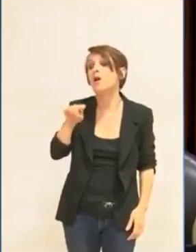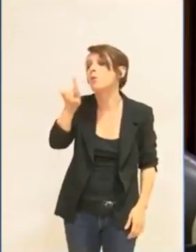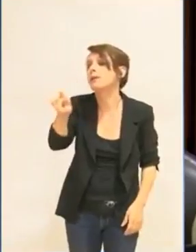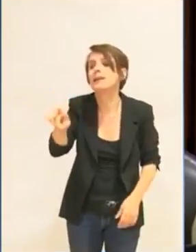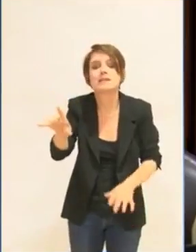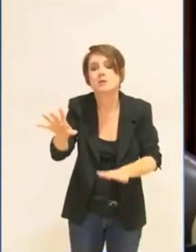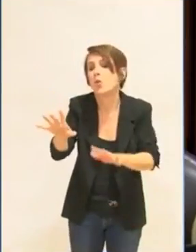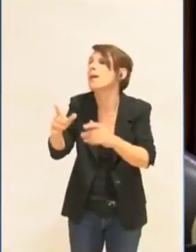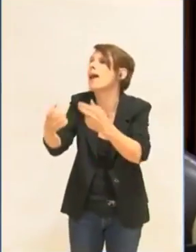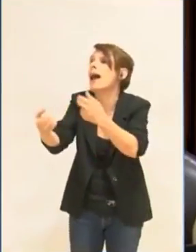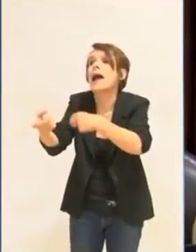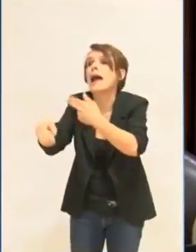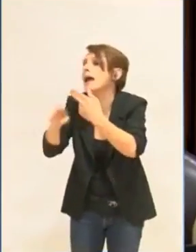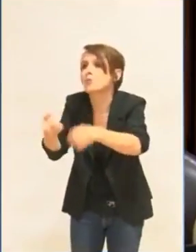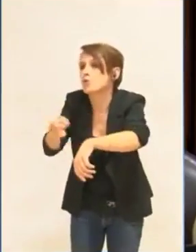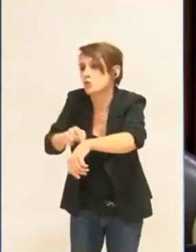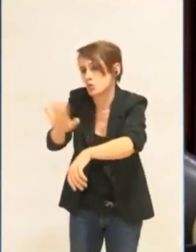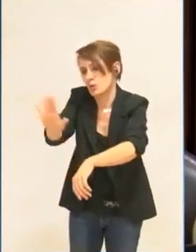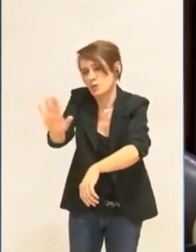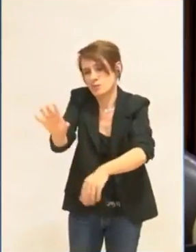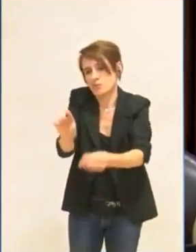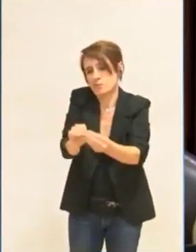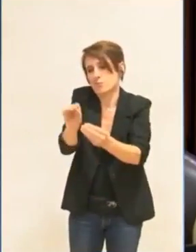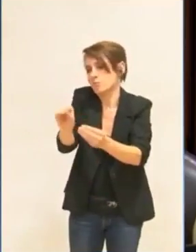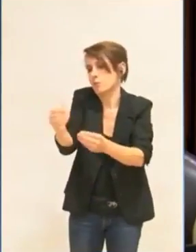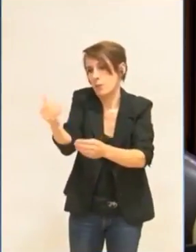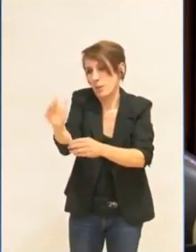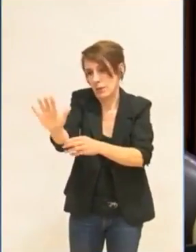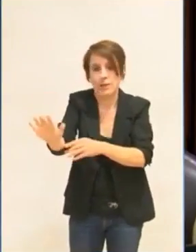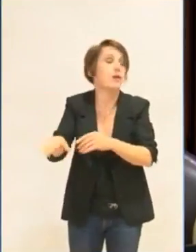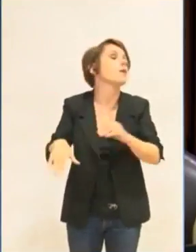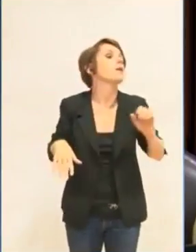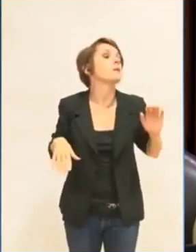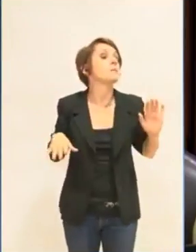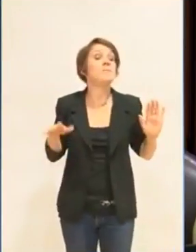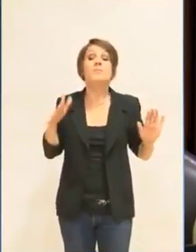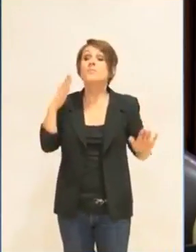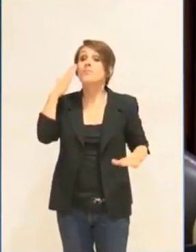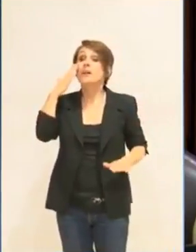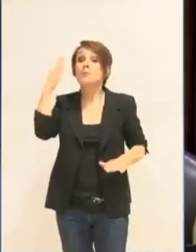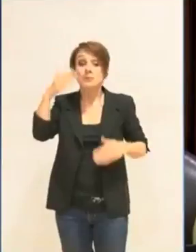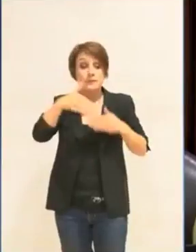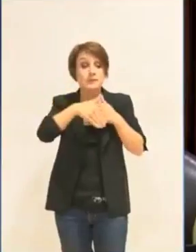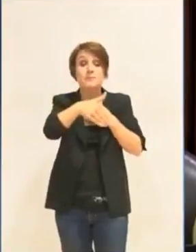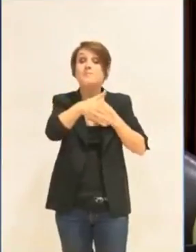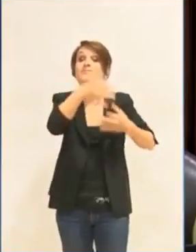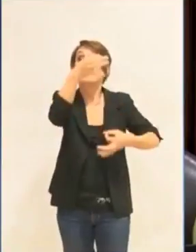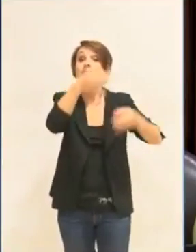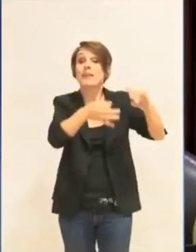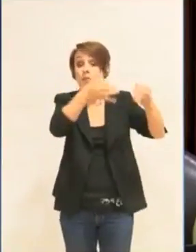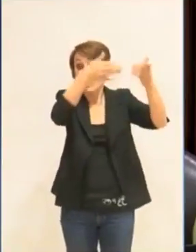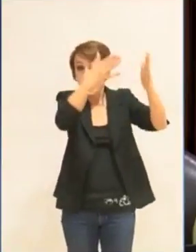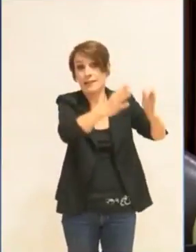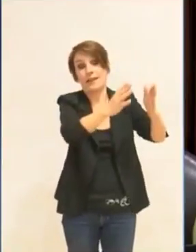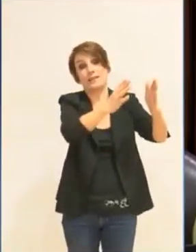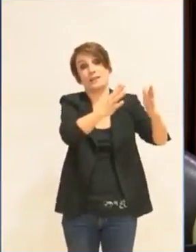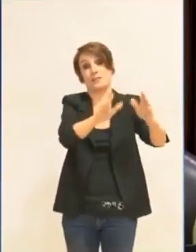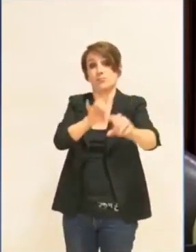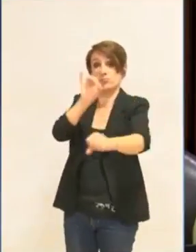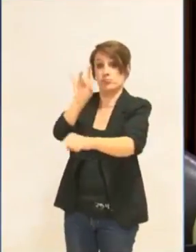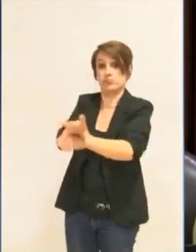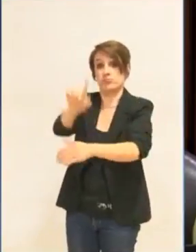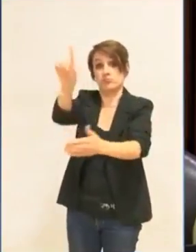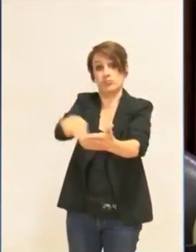immédiate. Comment allez-vous faire si le tribunal administratif va dans le sens du rapporteur public